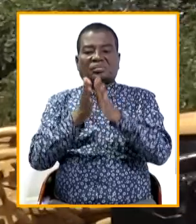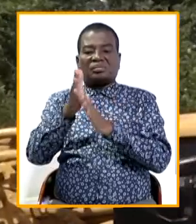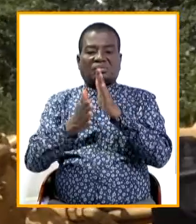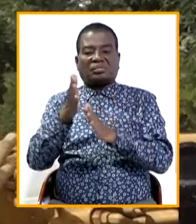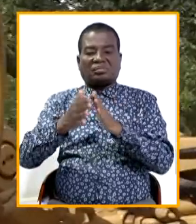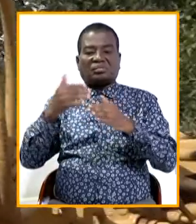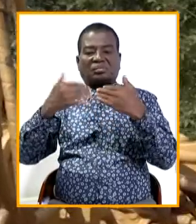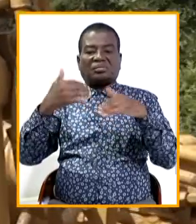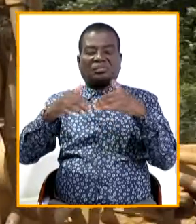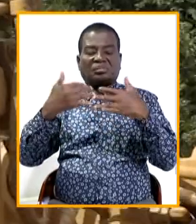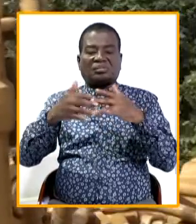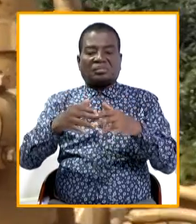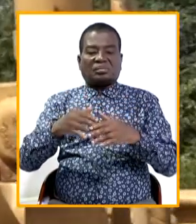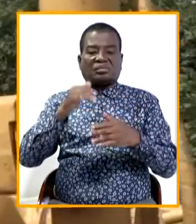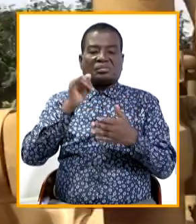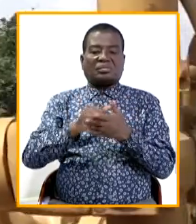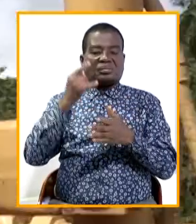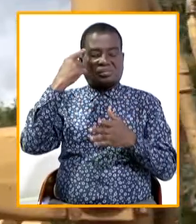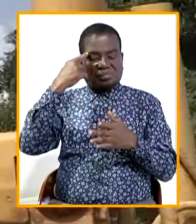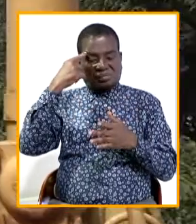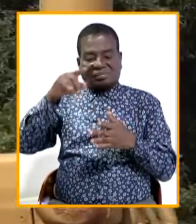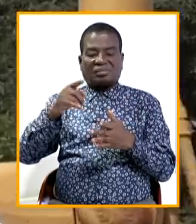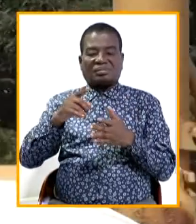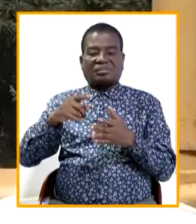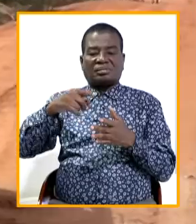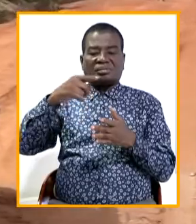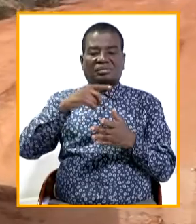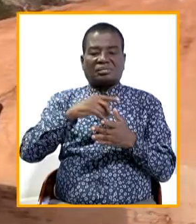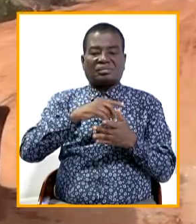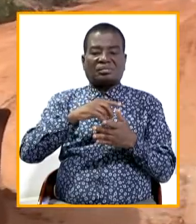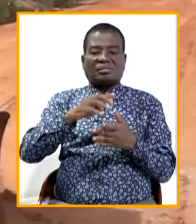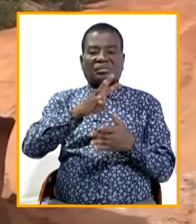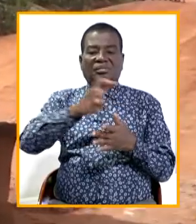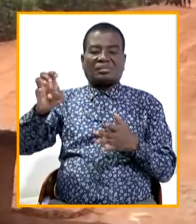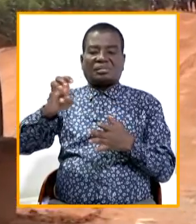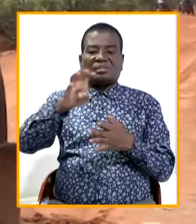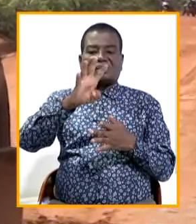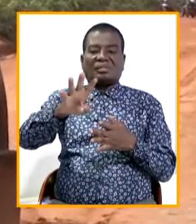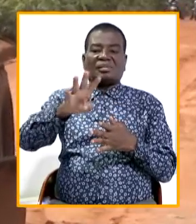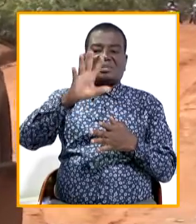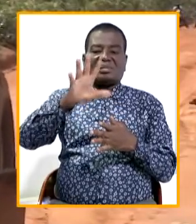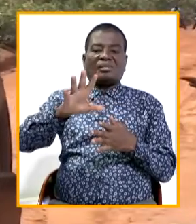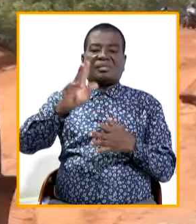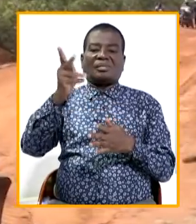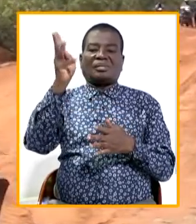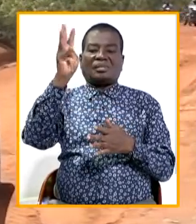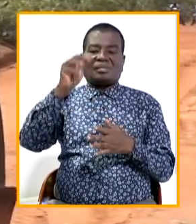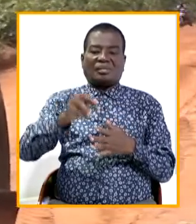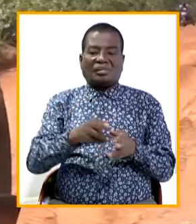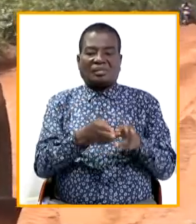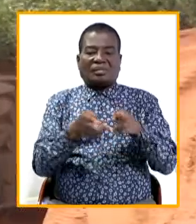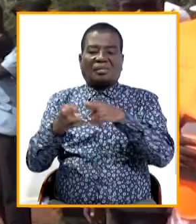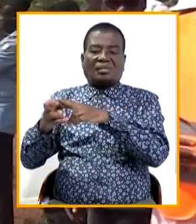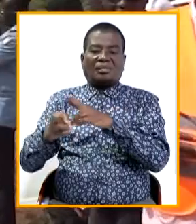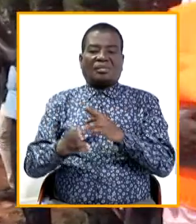d'envoi du profilage des axes routiers de la région du Béré. 445 km de route sont concernés par